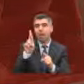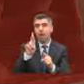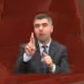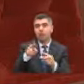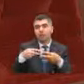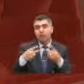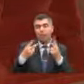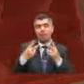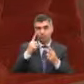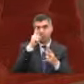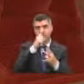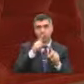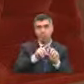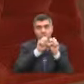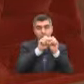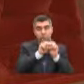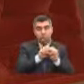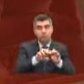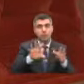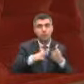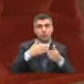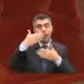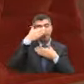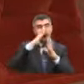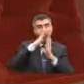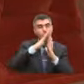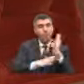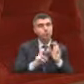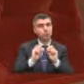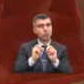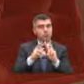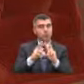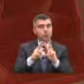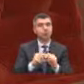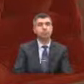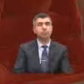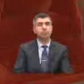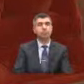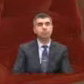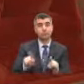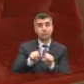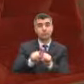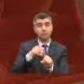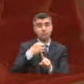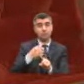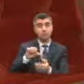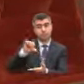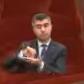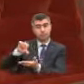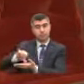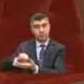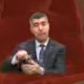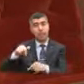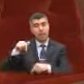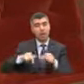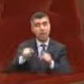نغطيو المستوى الوطني، ايمانا منا بانه واحد العدد ديال المراكز ما بقاش عندها الامكانيه انها تدبر